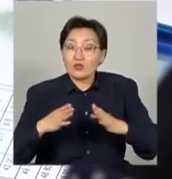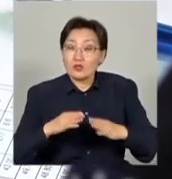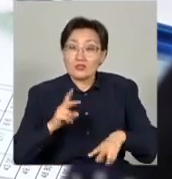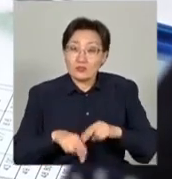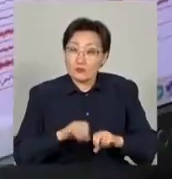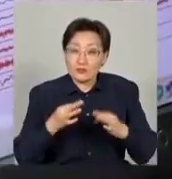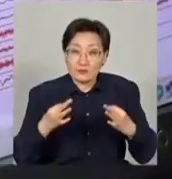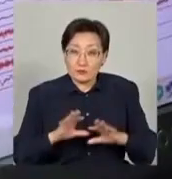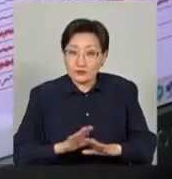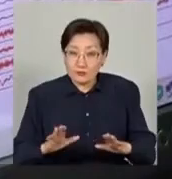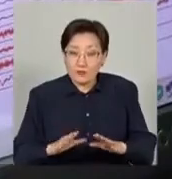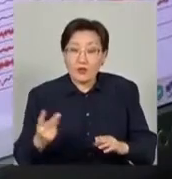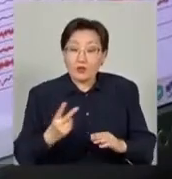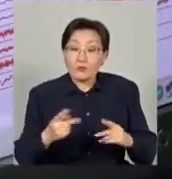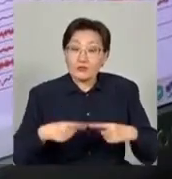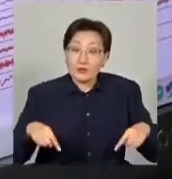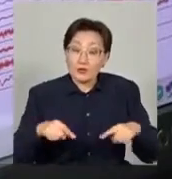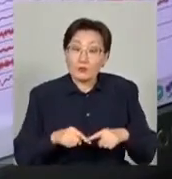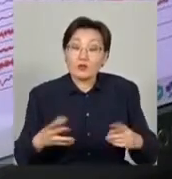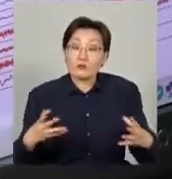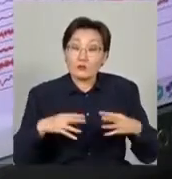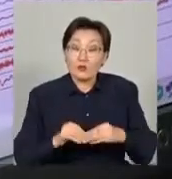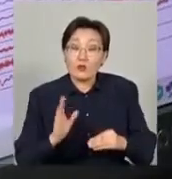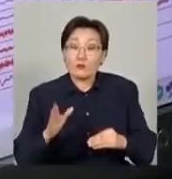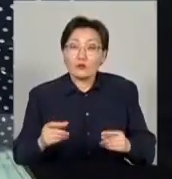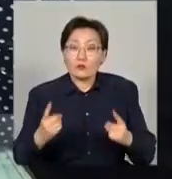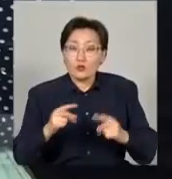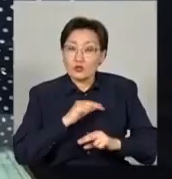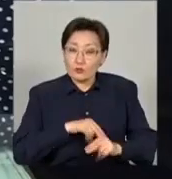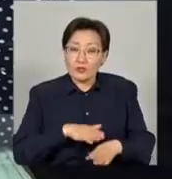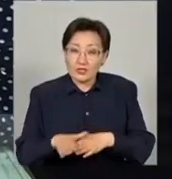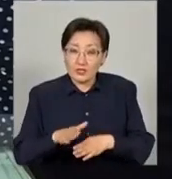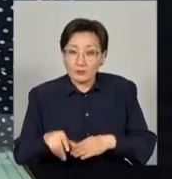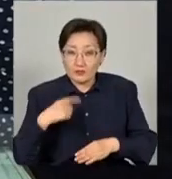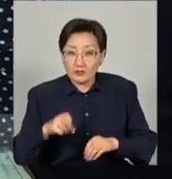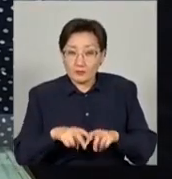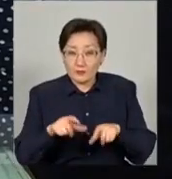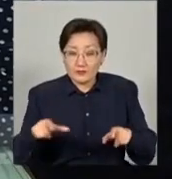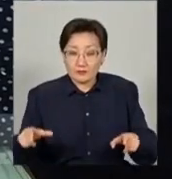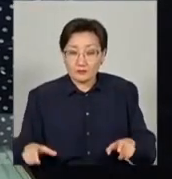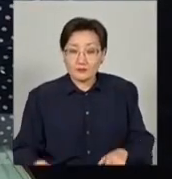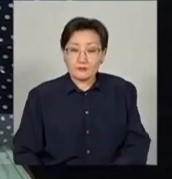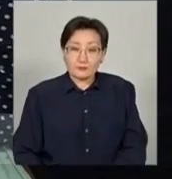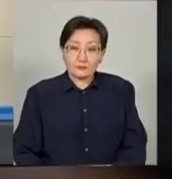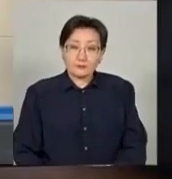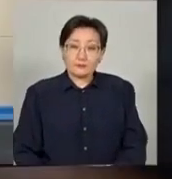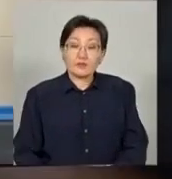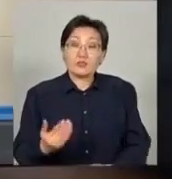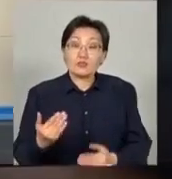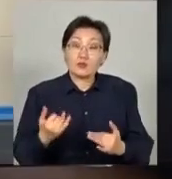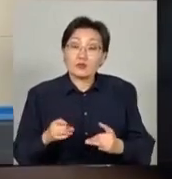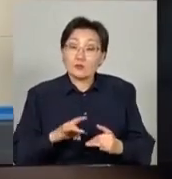Ал діттегені бір қос мекеме қосылса, болашақта орасан зор еңбек атқарамыз, дейді сейсмология институты директорының орынбасары. Олар